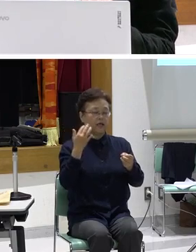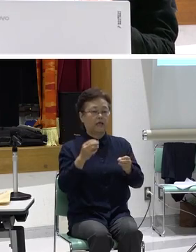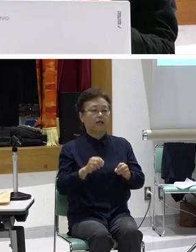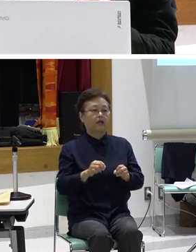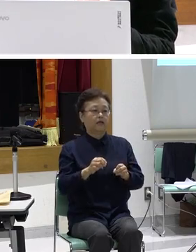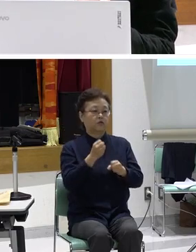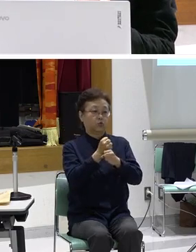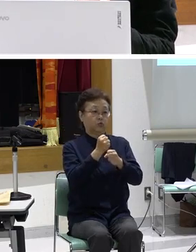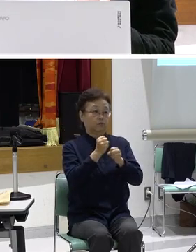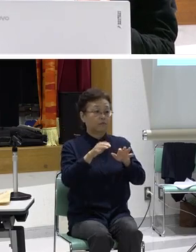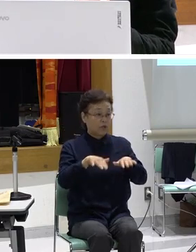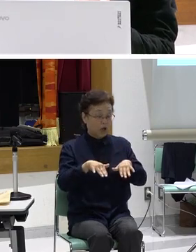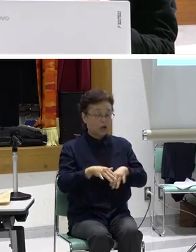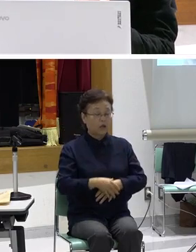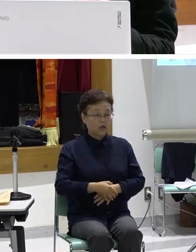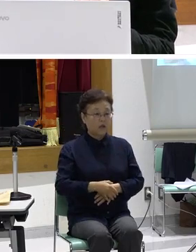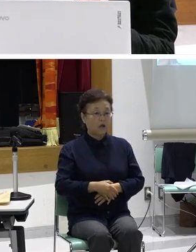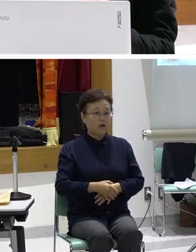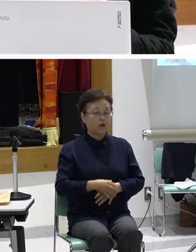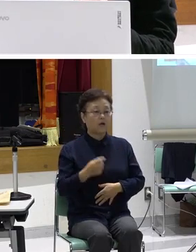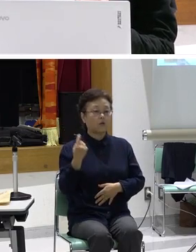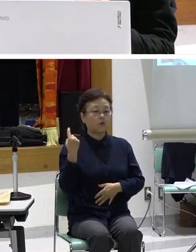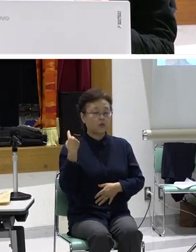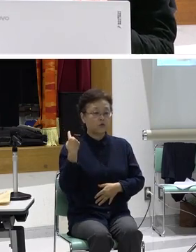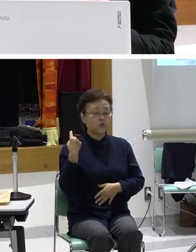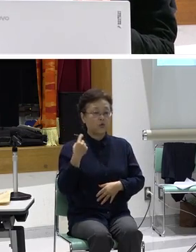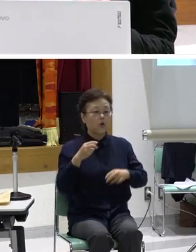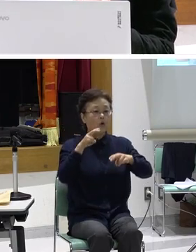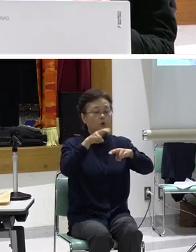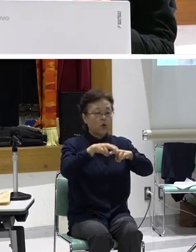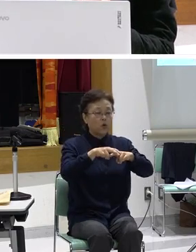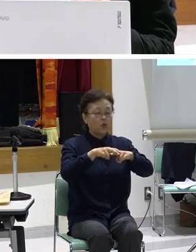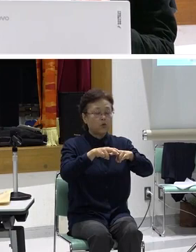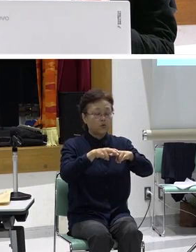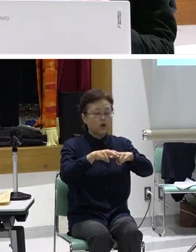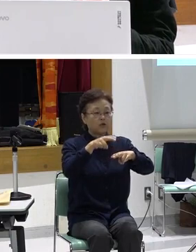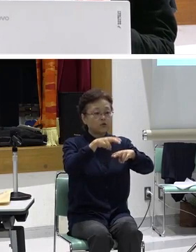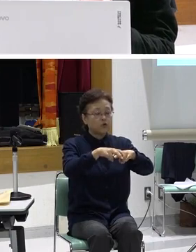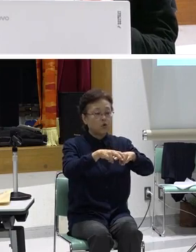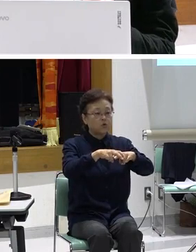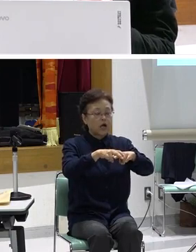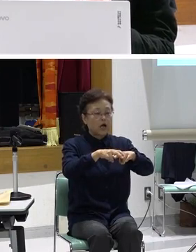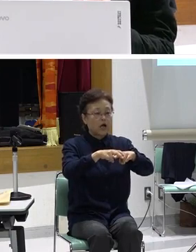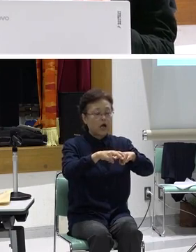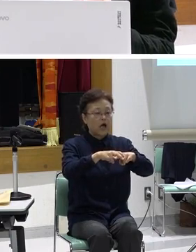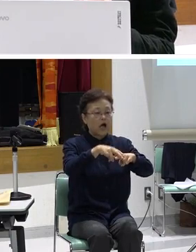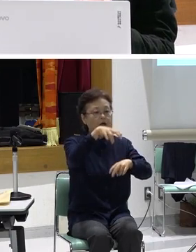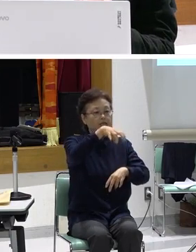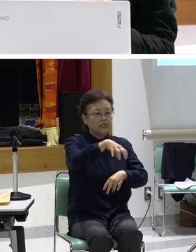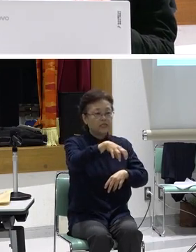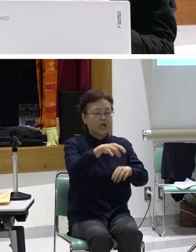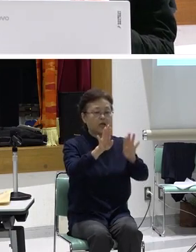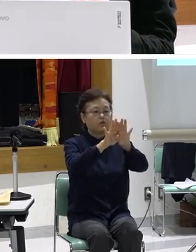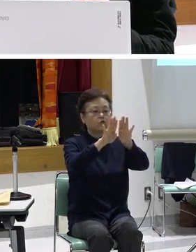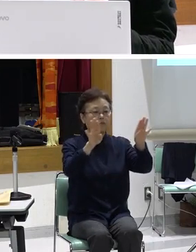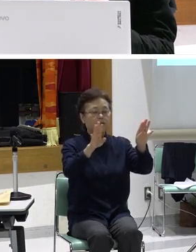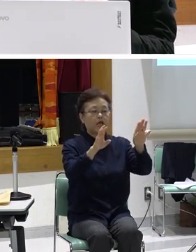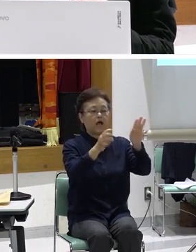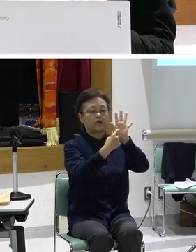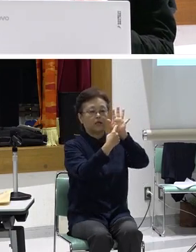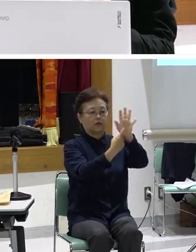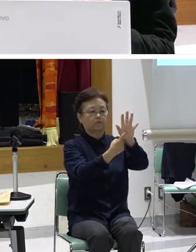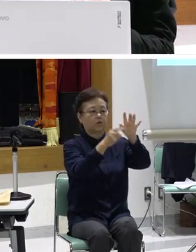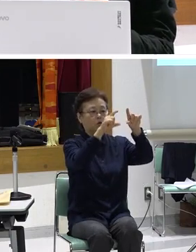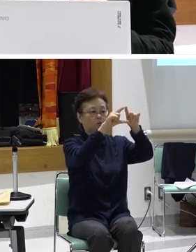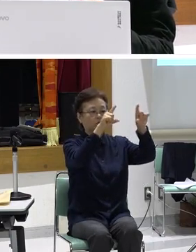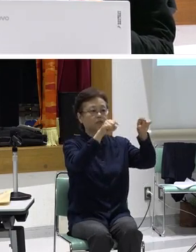この車内の乗車位置扉表示シールっていうのは、大阪市の地下鉄